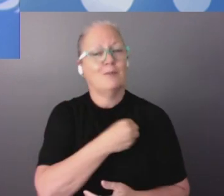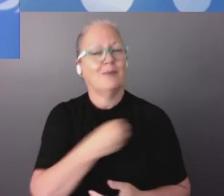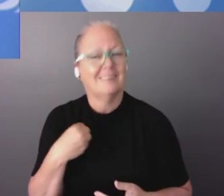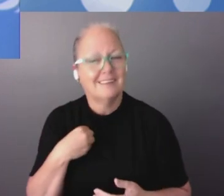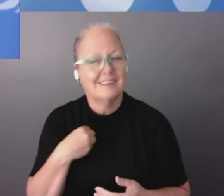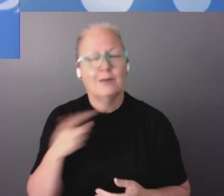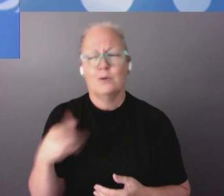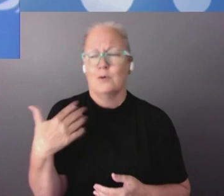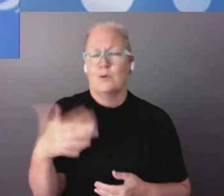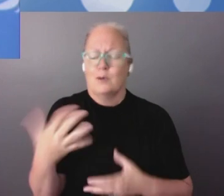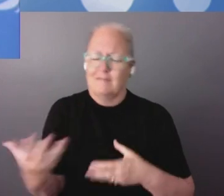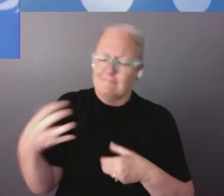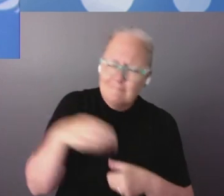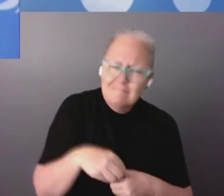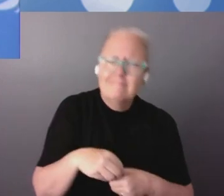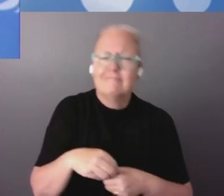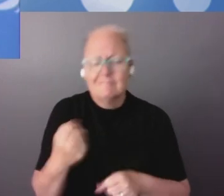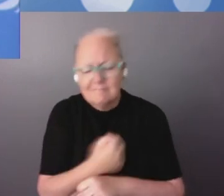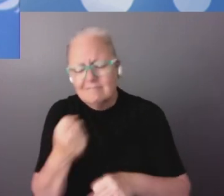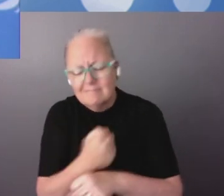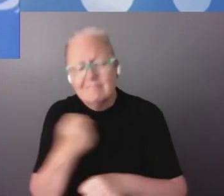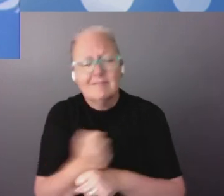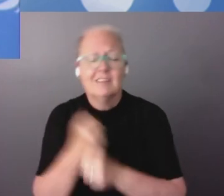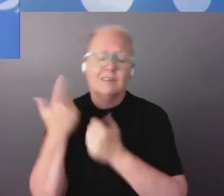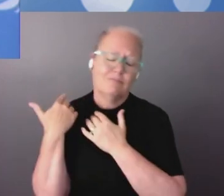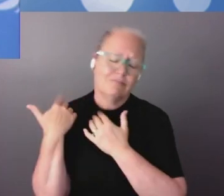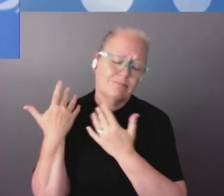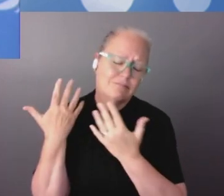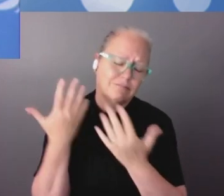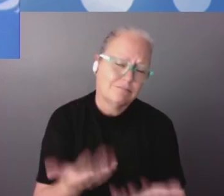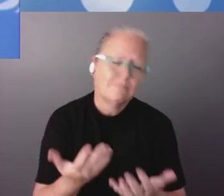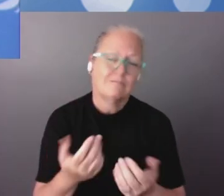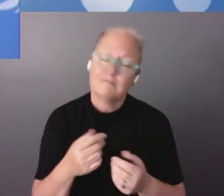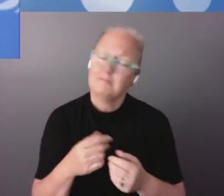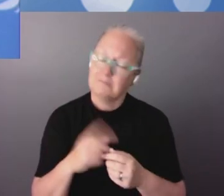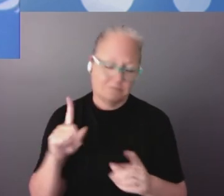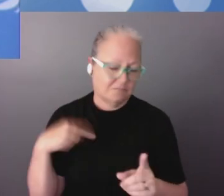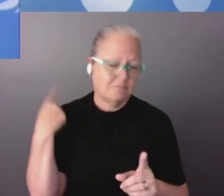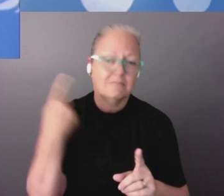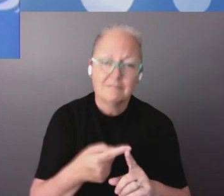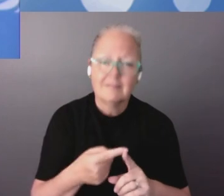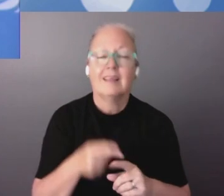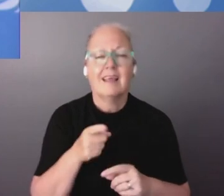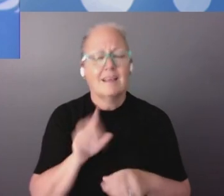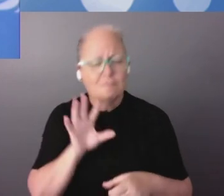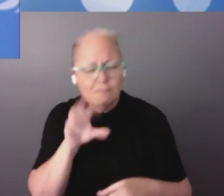особенная встреча для Международного электронного союза ввиду того, что мы отмечаем